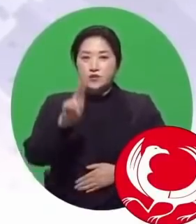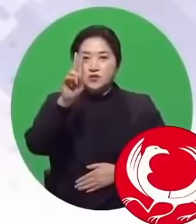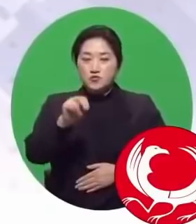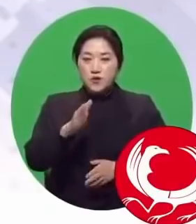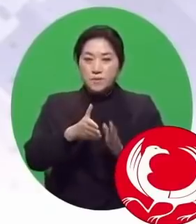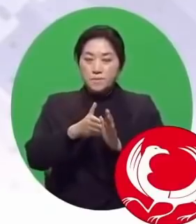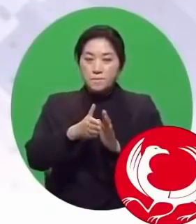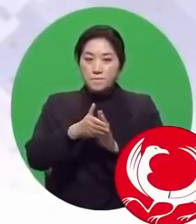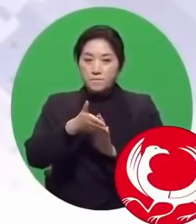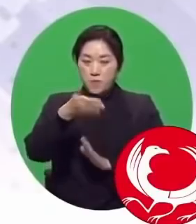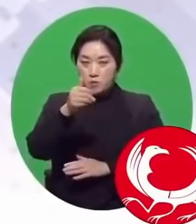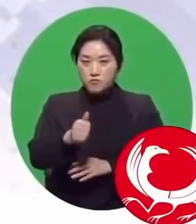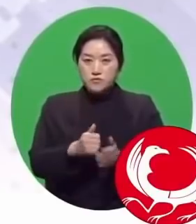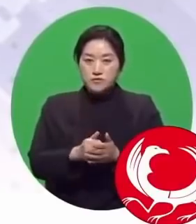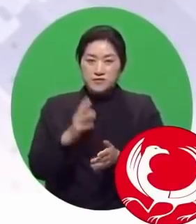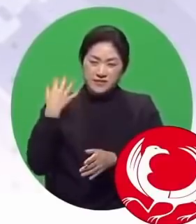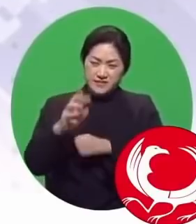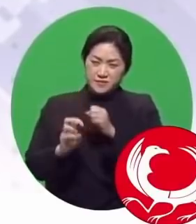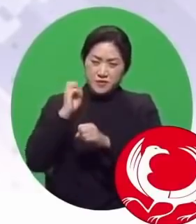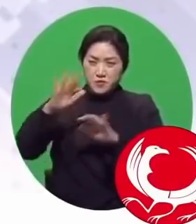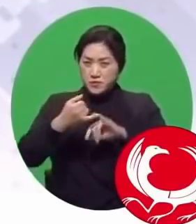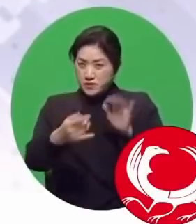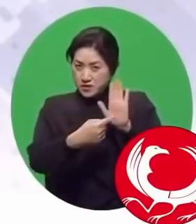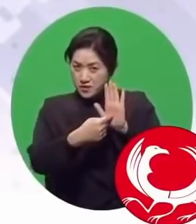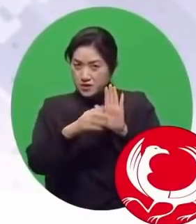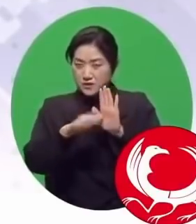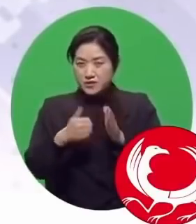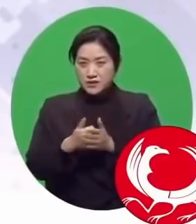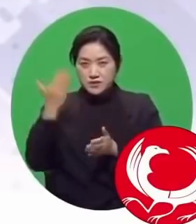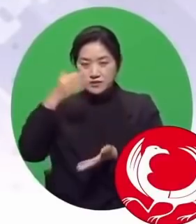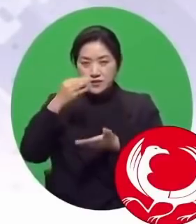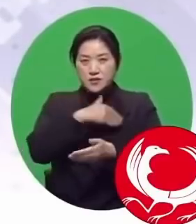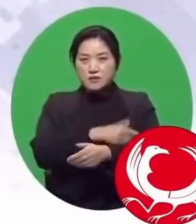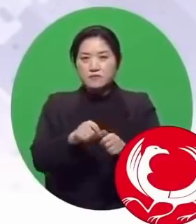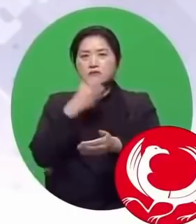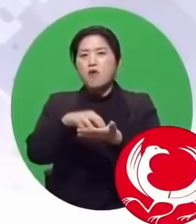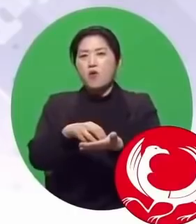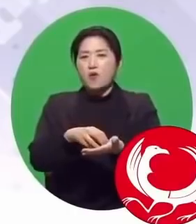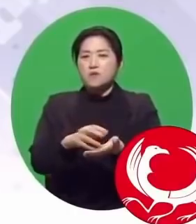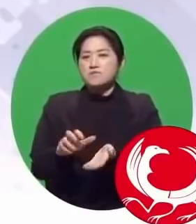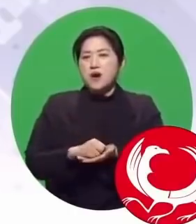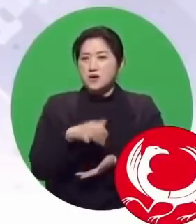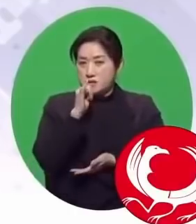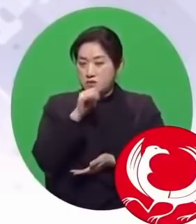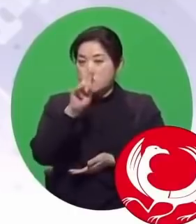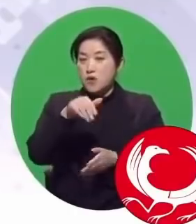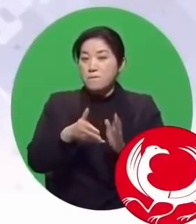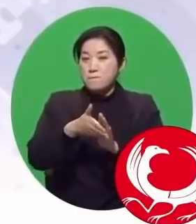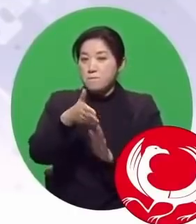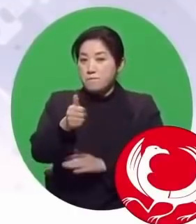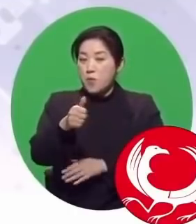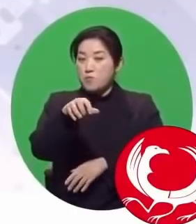유엔본부를 30년 전에 제가 공약을 할 때 제 공약은 지적자산권 특허가 나 있습니다. 그런데